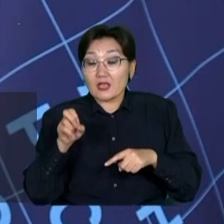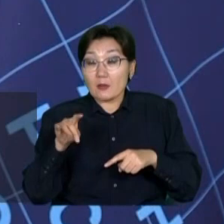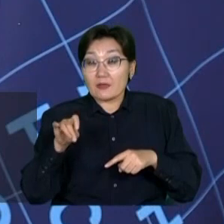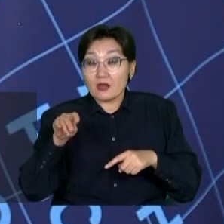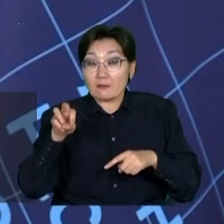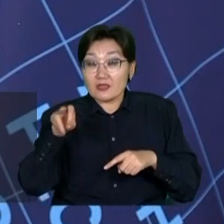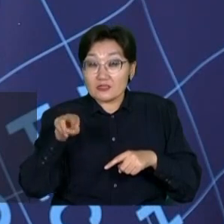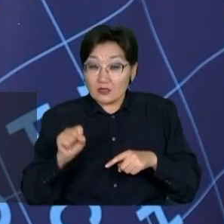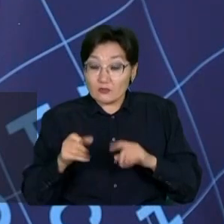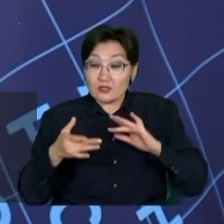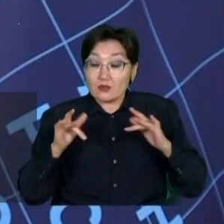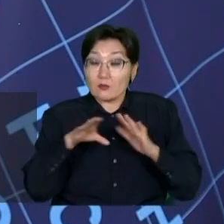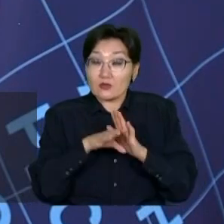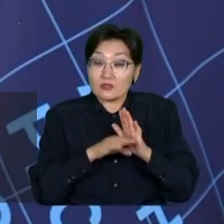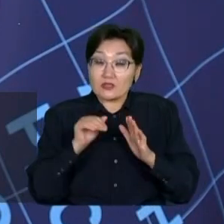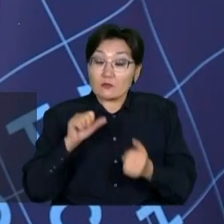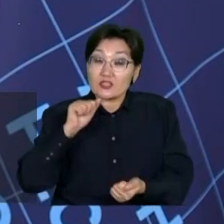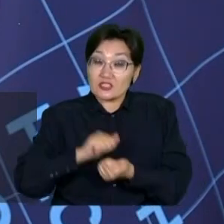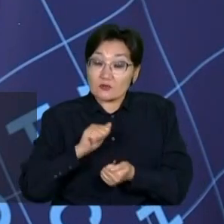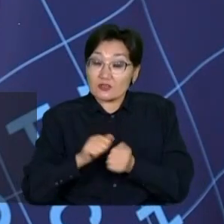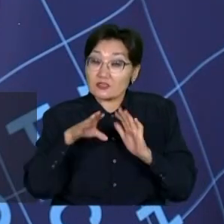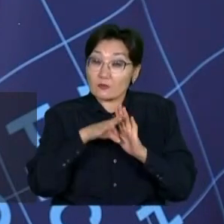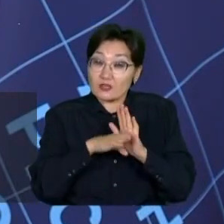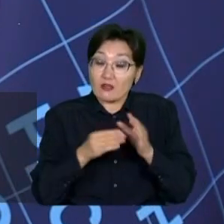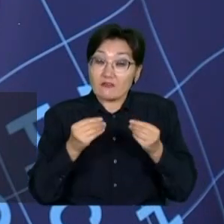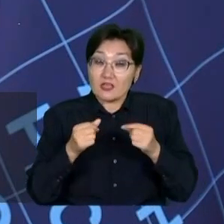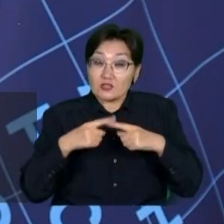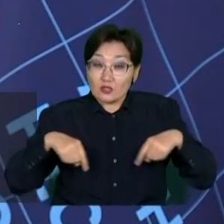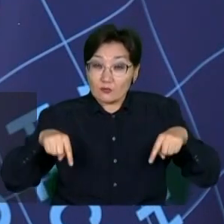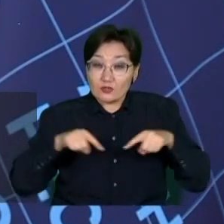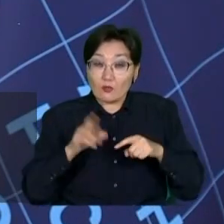того, на сайте АФМ опубликован перечень финансовых пирамид.